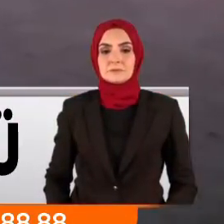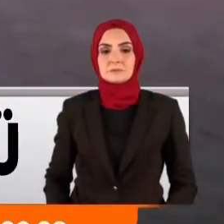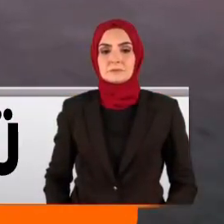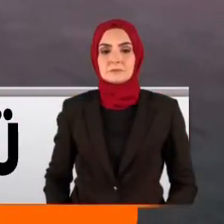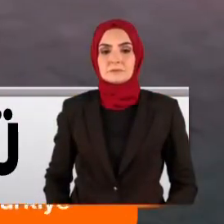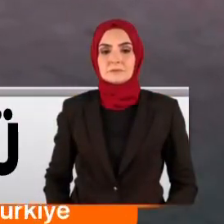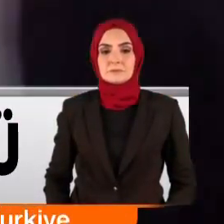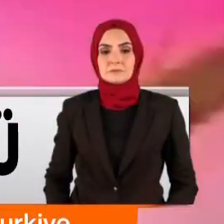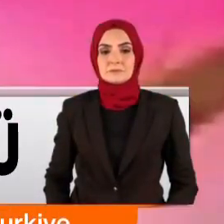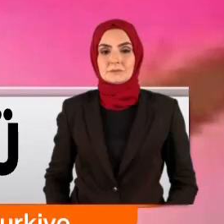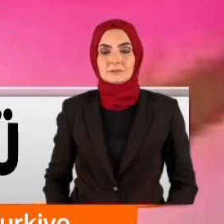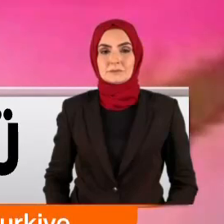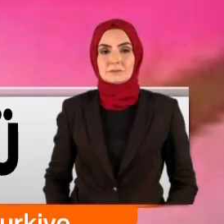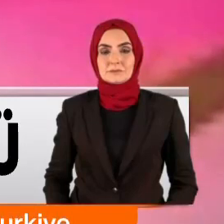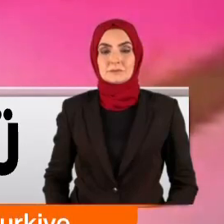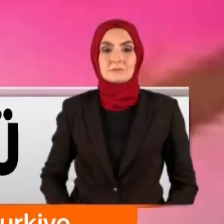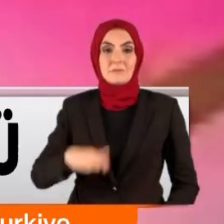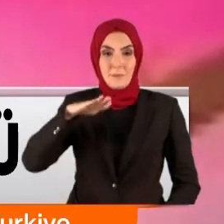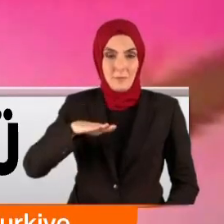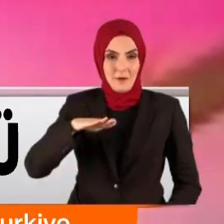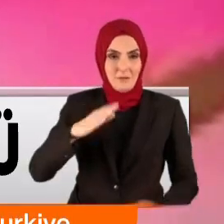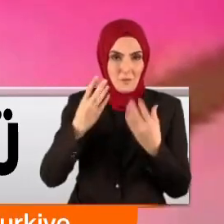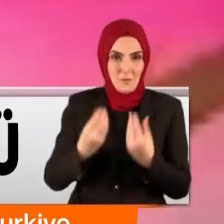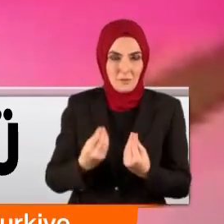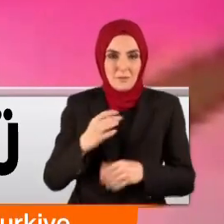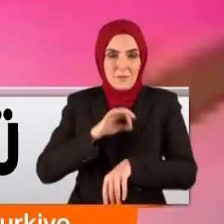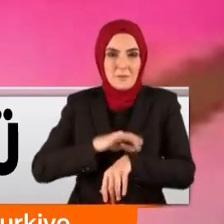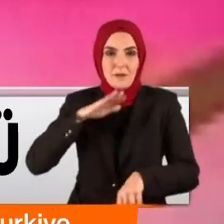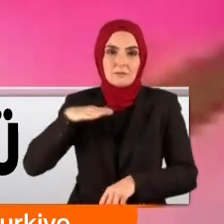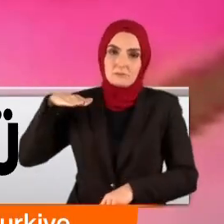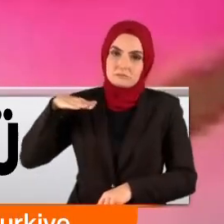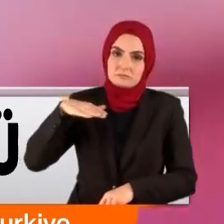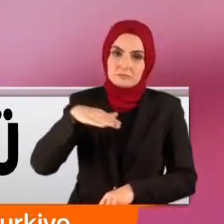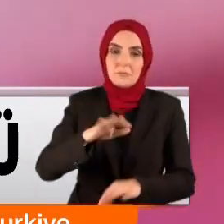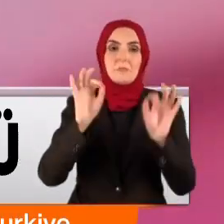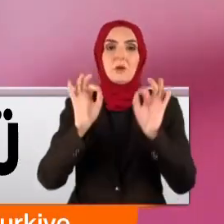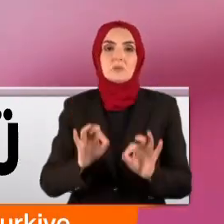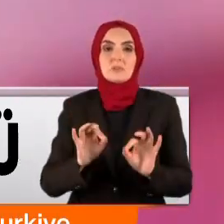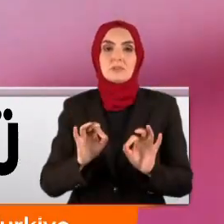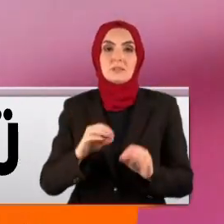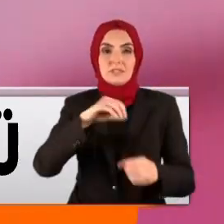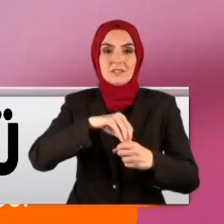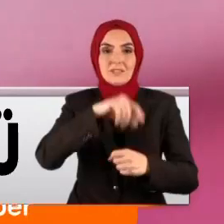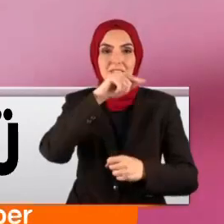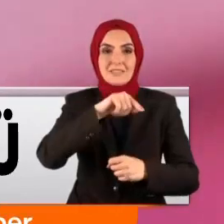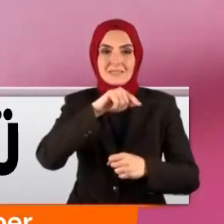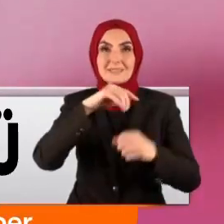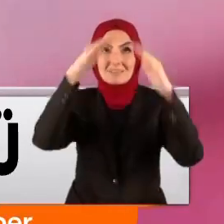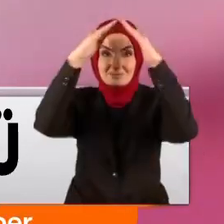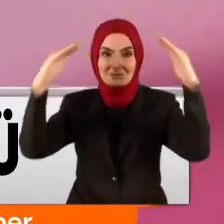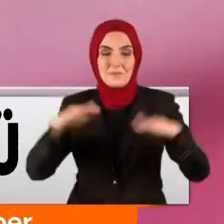Canımızı vallahi zor kurtardık. Park halindeyken bir anda kaymaya başladı. Tır içinde gençlerin bulunduğu kamelyanın üstüne